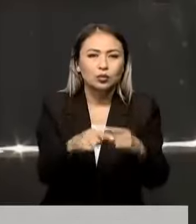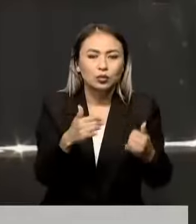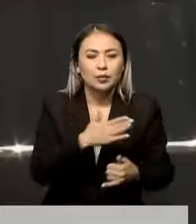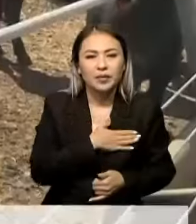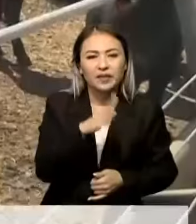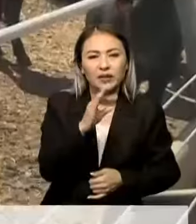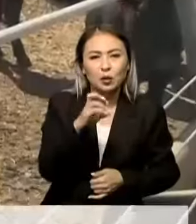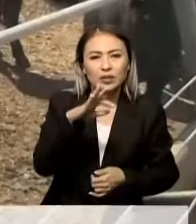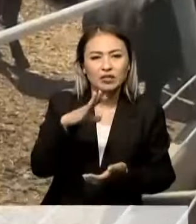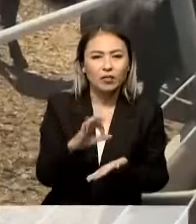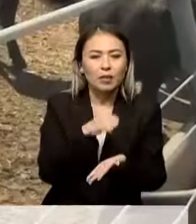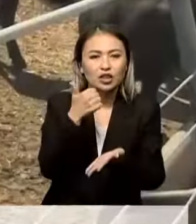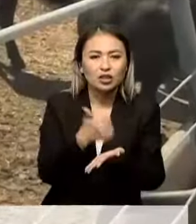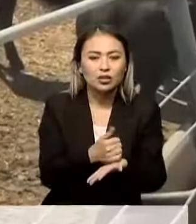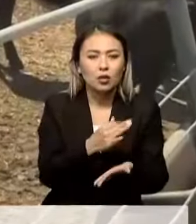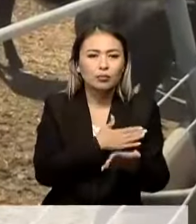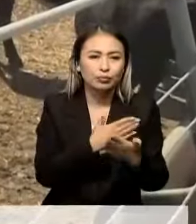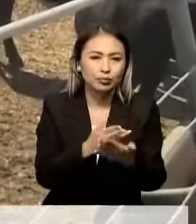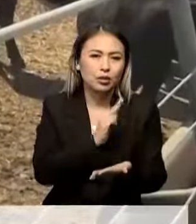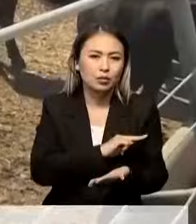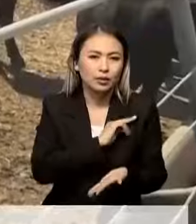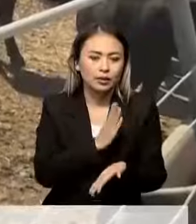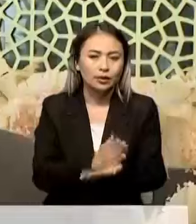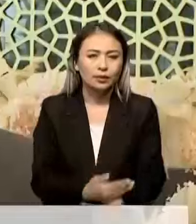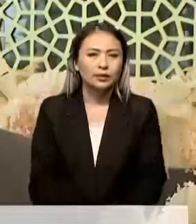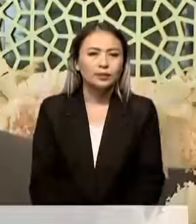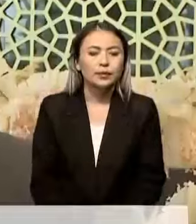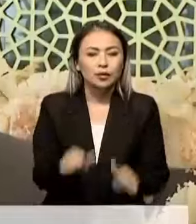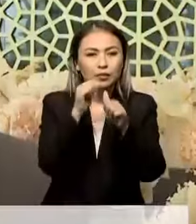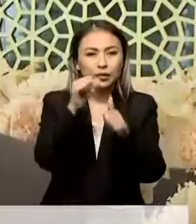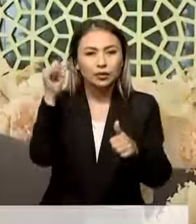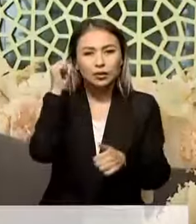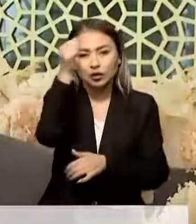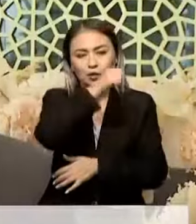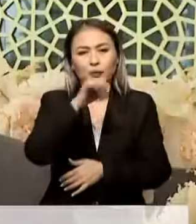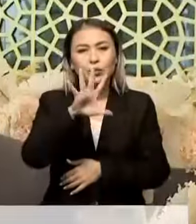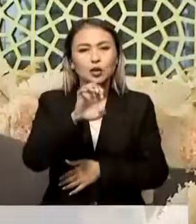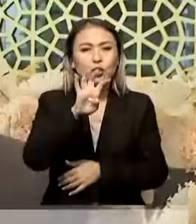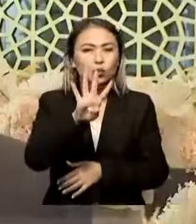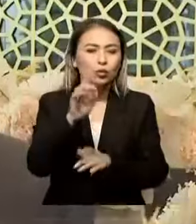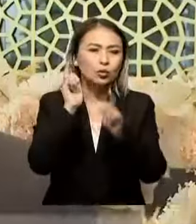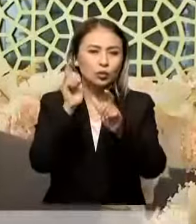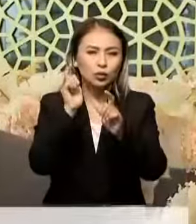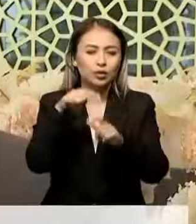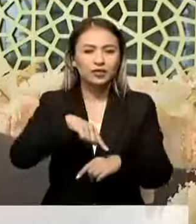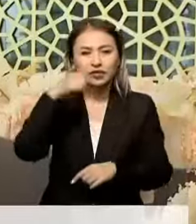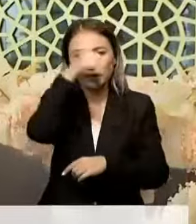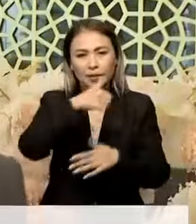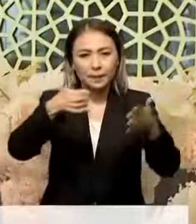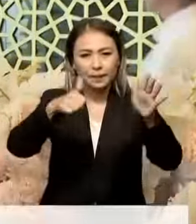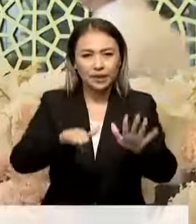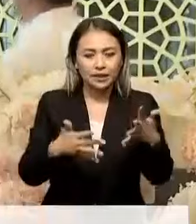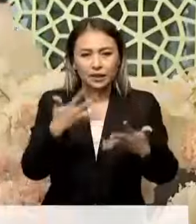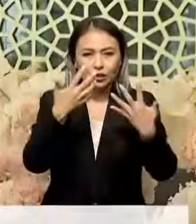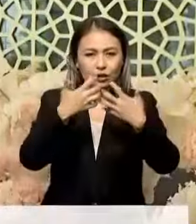салалық ведомство басшысы қалыпты динамика барын атап өтті. Былтырғы жылы 504 миллион товароборот болған. Биыл жарты жылда алатын